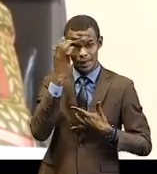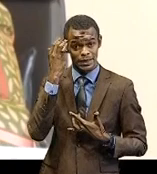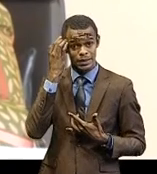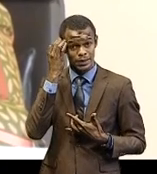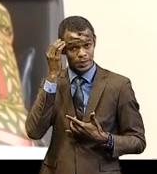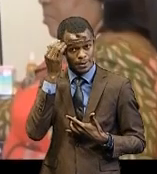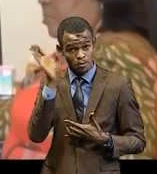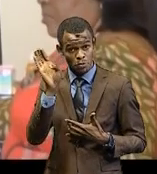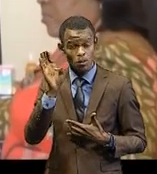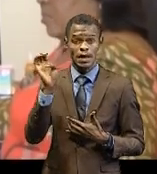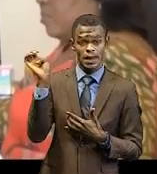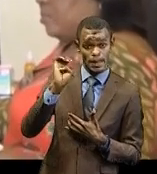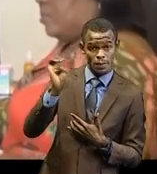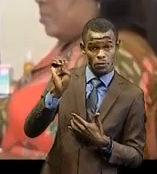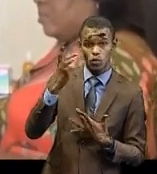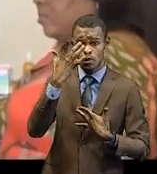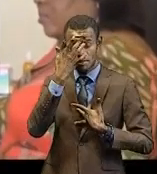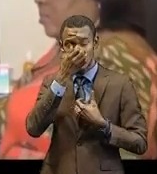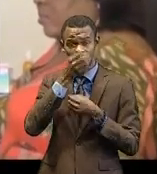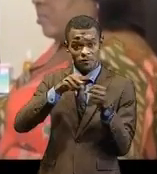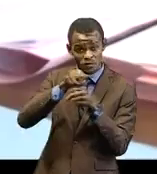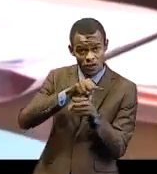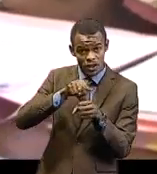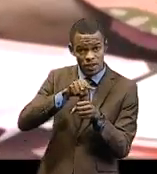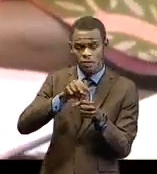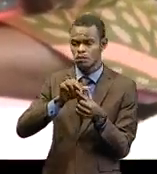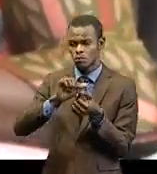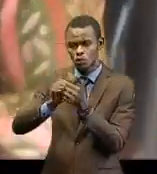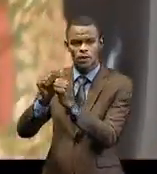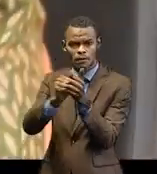pandémie de la Covid-19, la construction de la ligne d'interconnexion